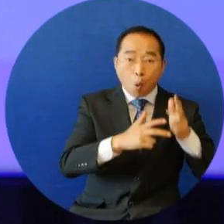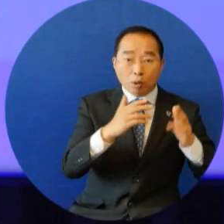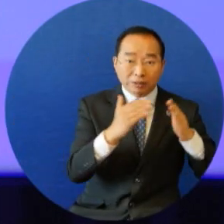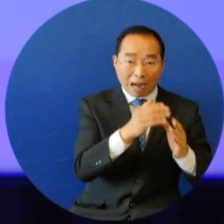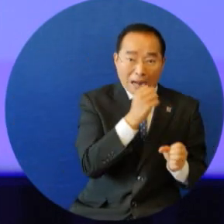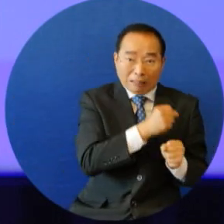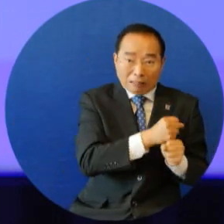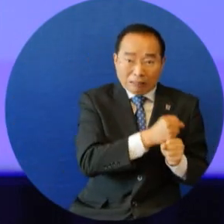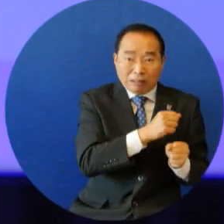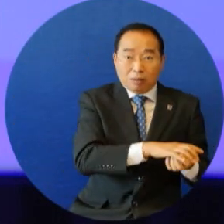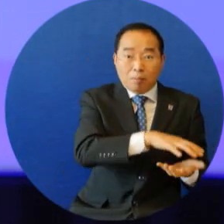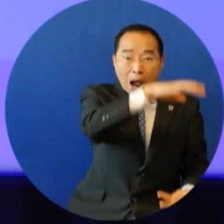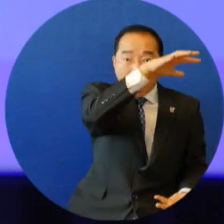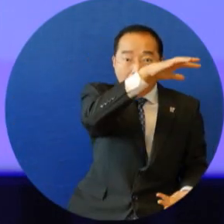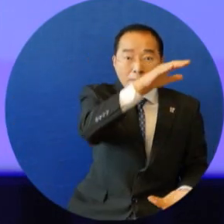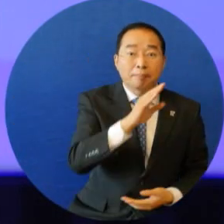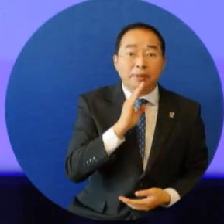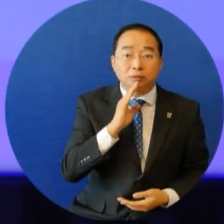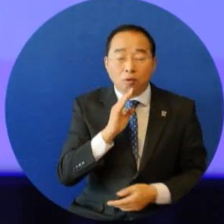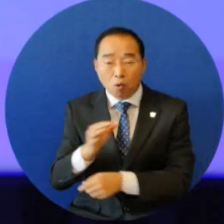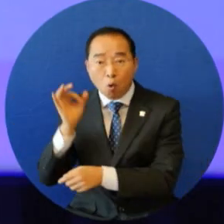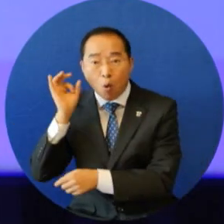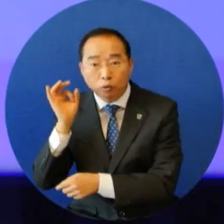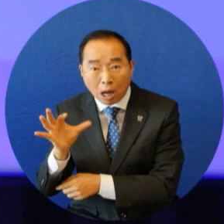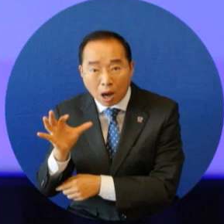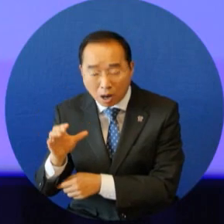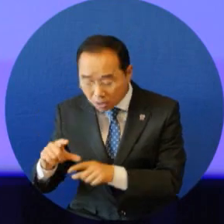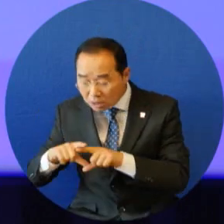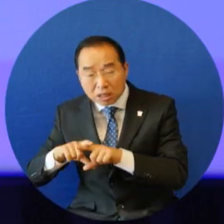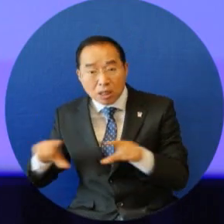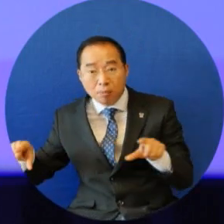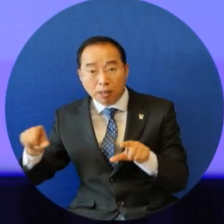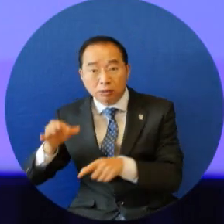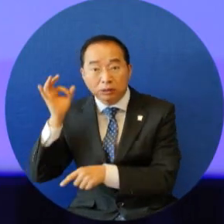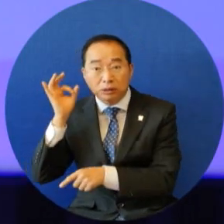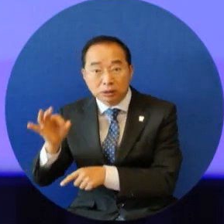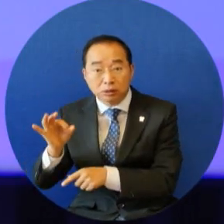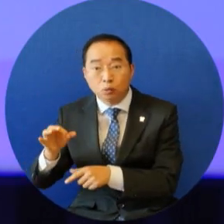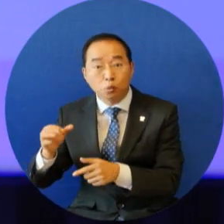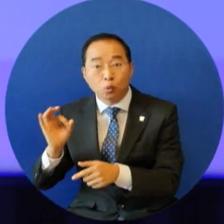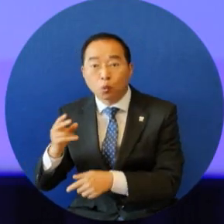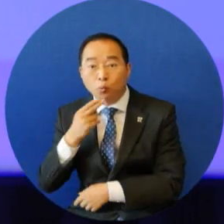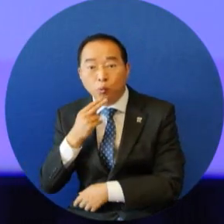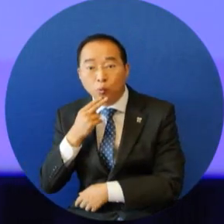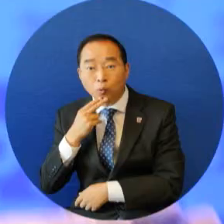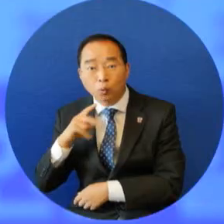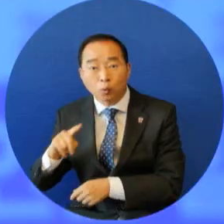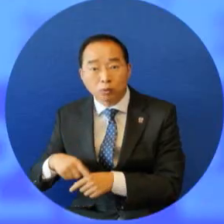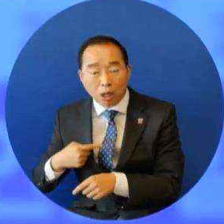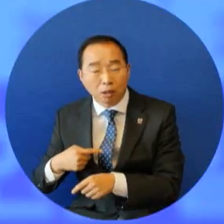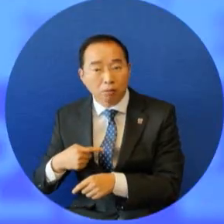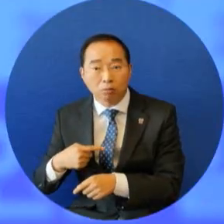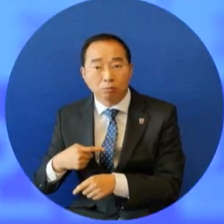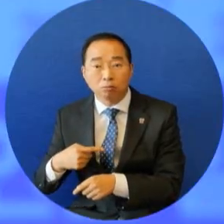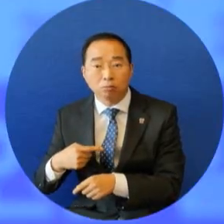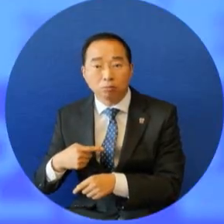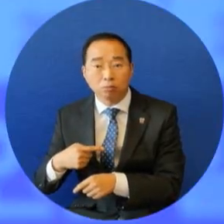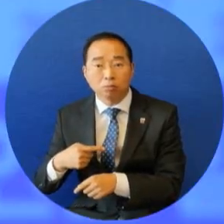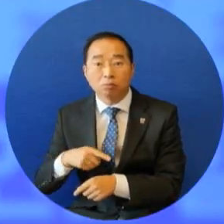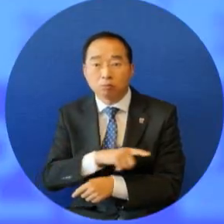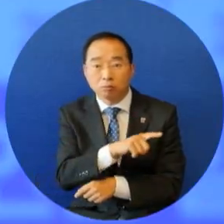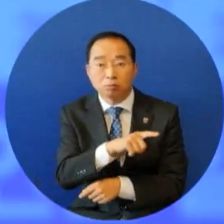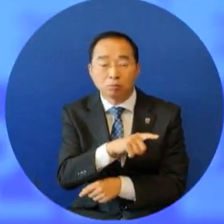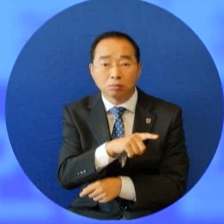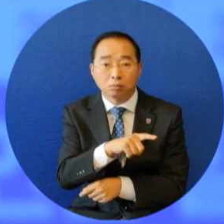나오는데 소비 측면에서는 사회 소득의 반이 국간에